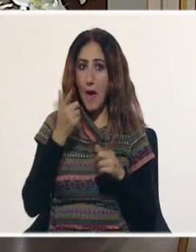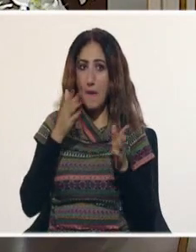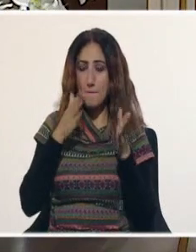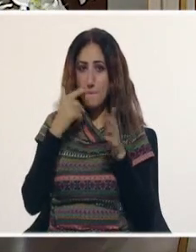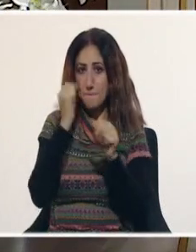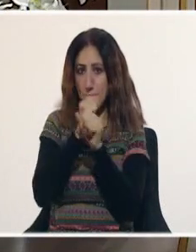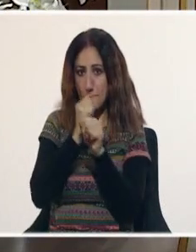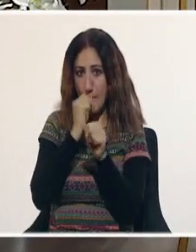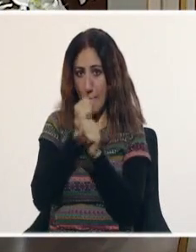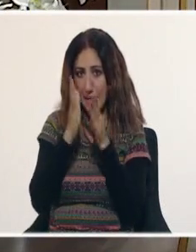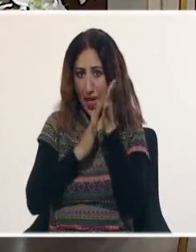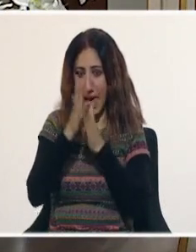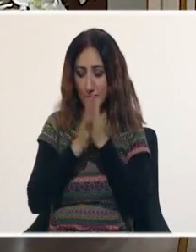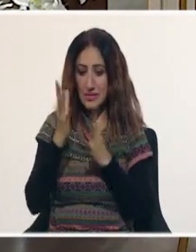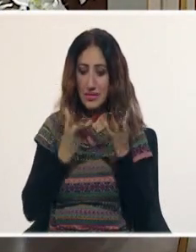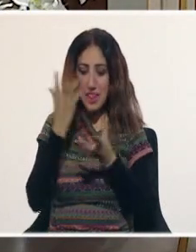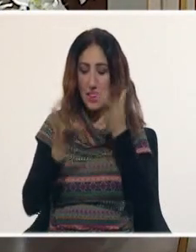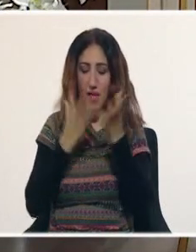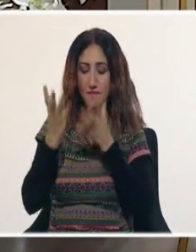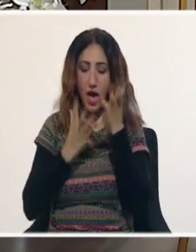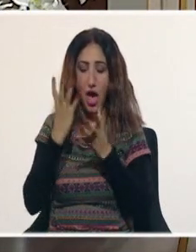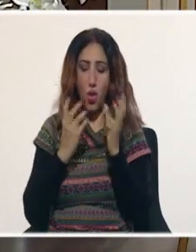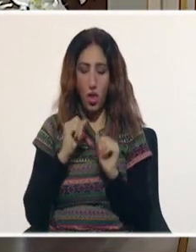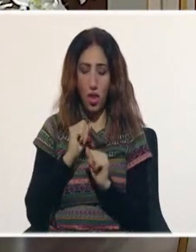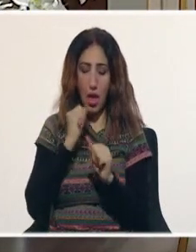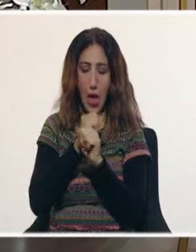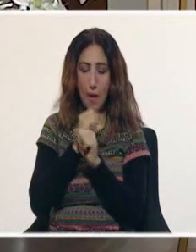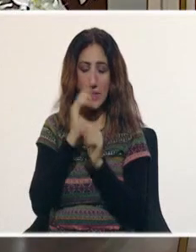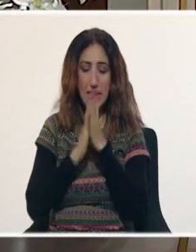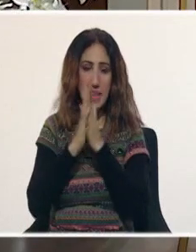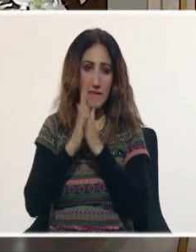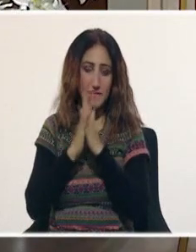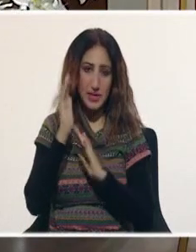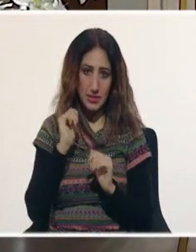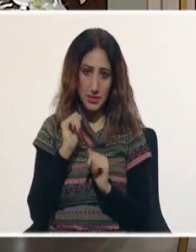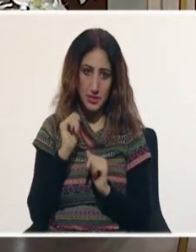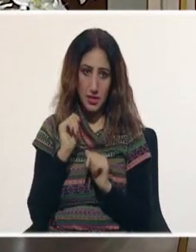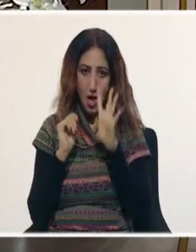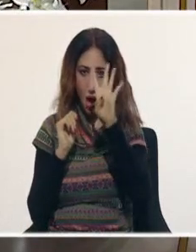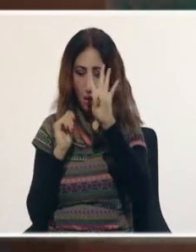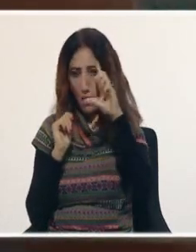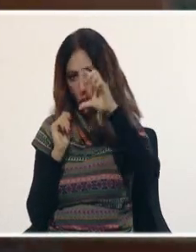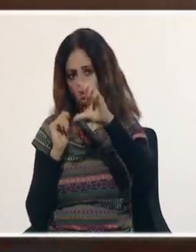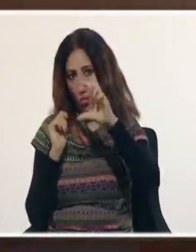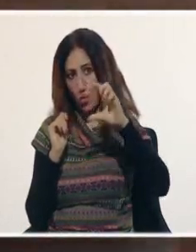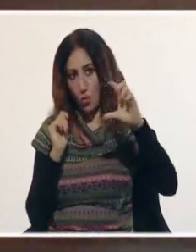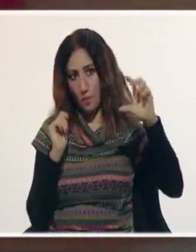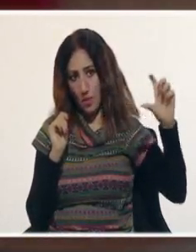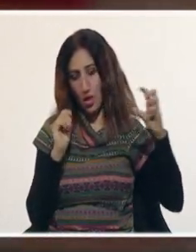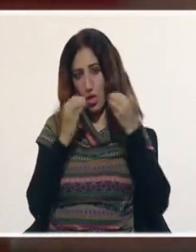من عمليه التفاعل. طب العامل الحفاز ده ممكن يعمل لي ايه؟ عندنا اربع كوبايات باربع الوان